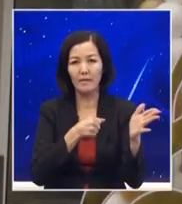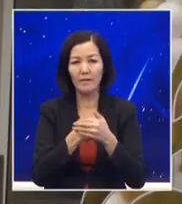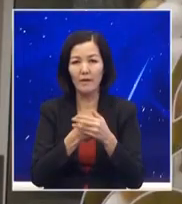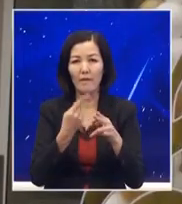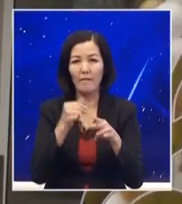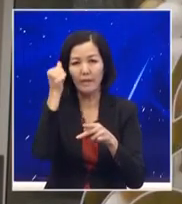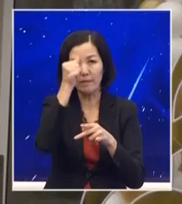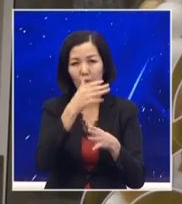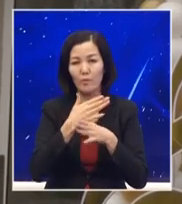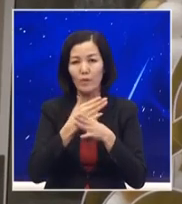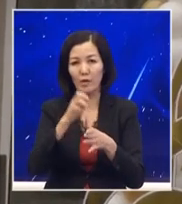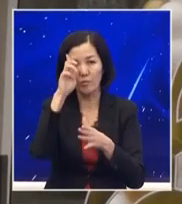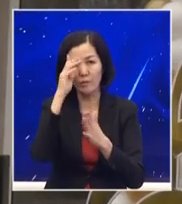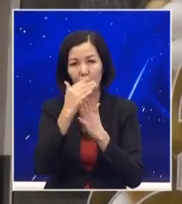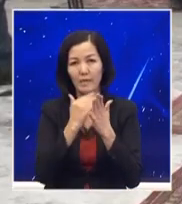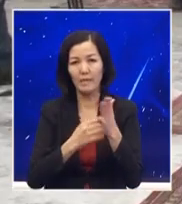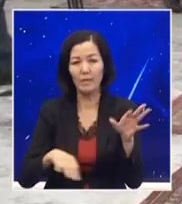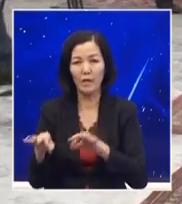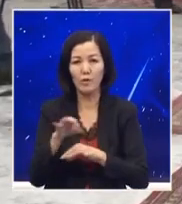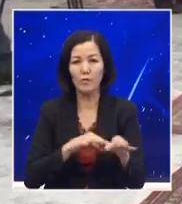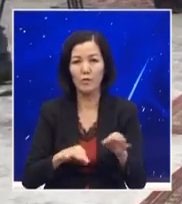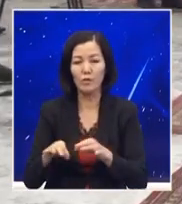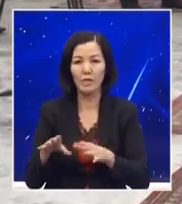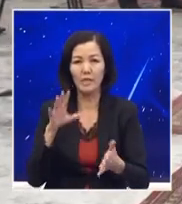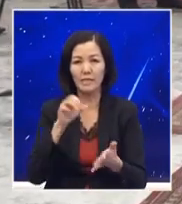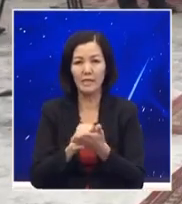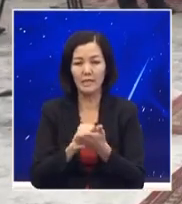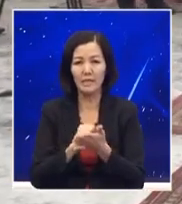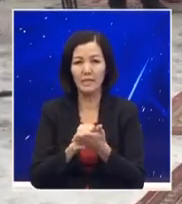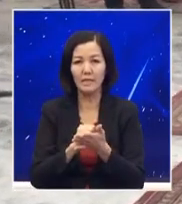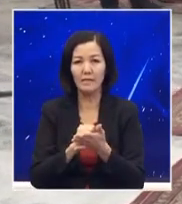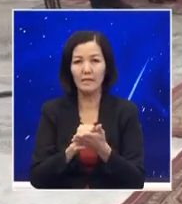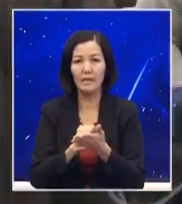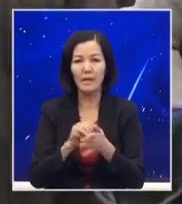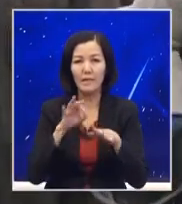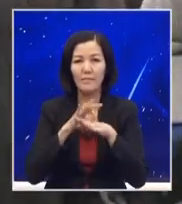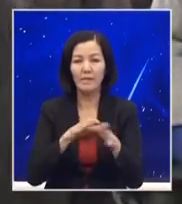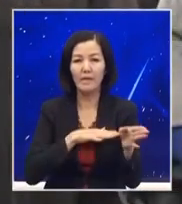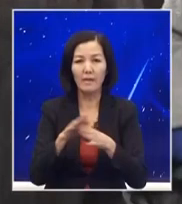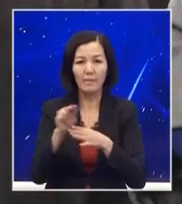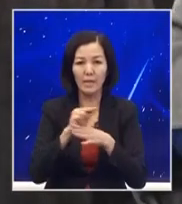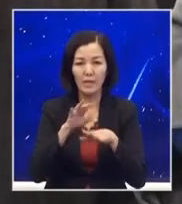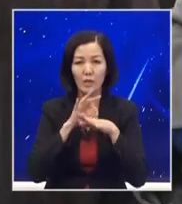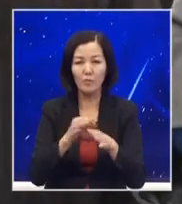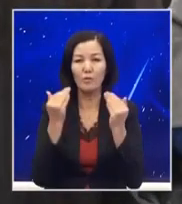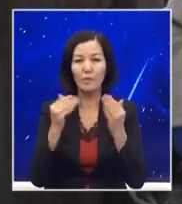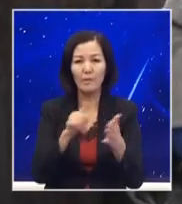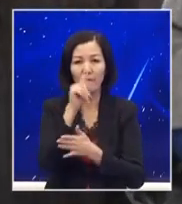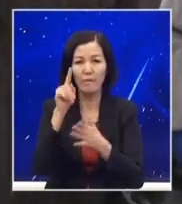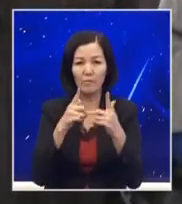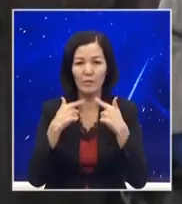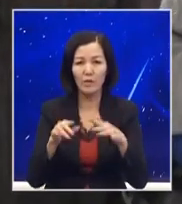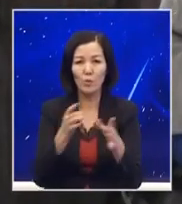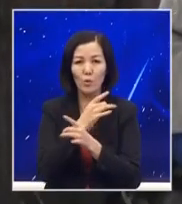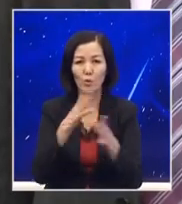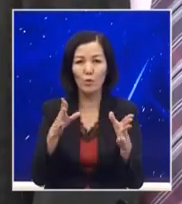текущем году, благодаря государственной программе «Дорожная карта занятости», в здании провели капитальный ремонт. Теперь вопрос